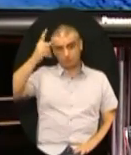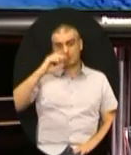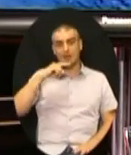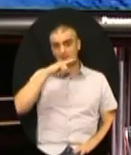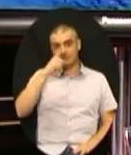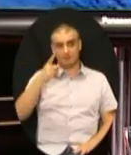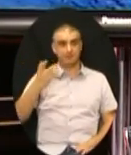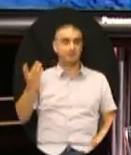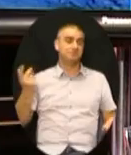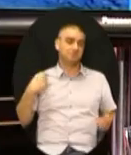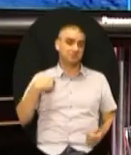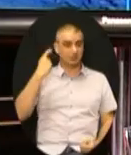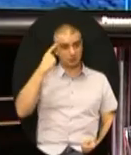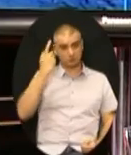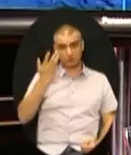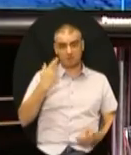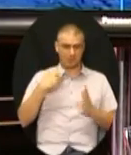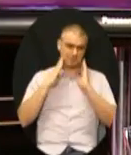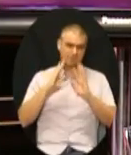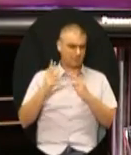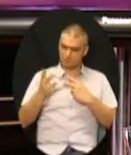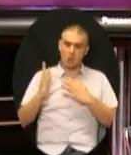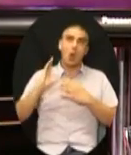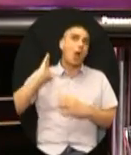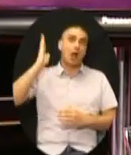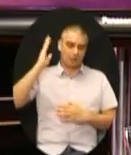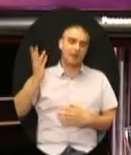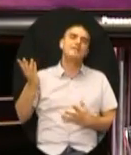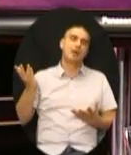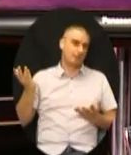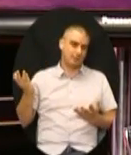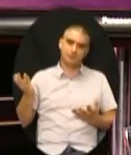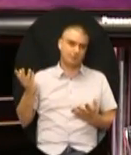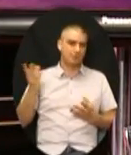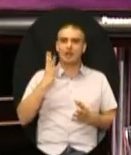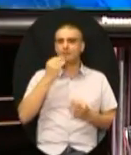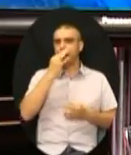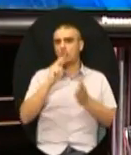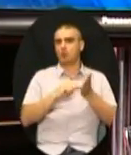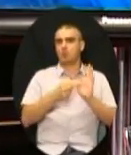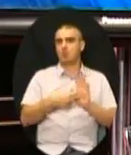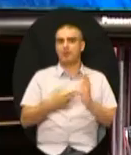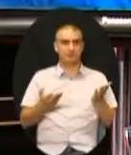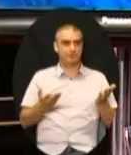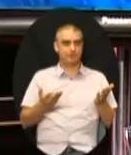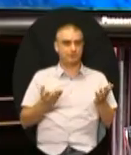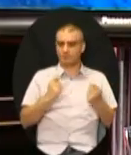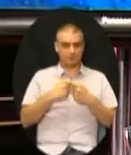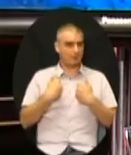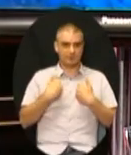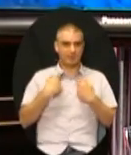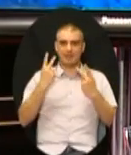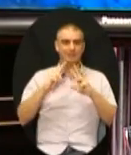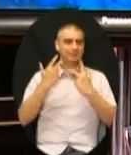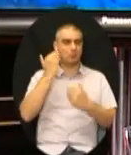נחקרות. אני מאמין שאנחנו לא מאוד רחוקים, אבל זה הרבה שאלות פוליטיות בכלל, שלא תלויות בנו, הן תלויות